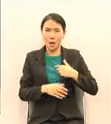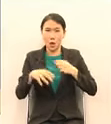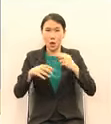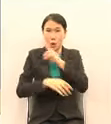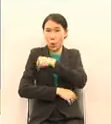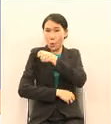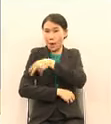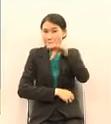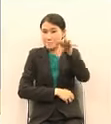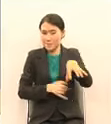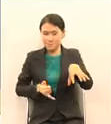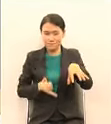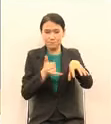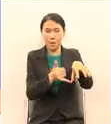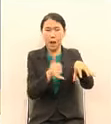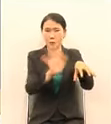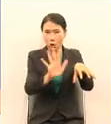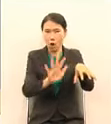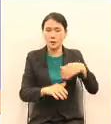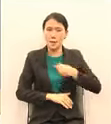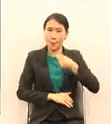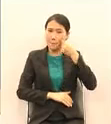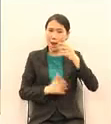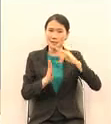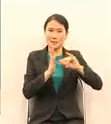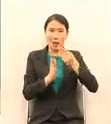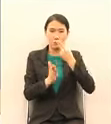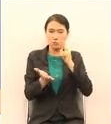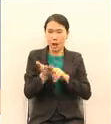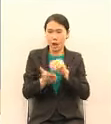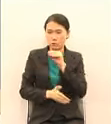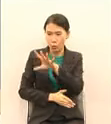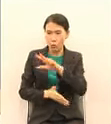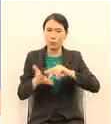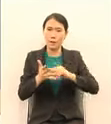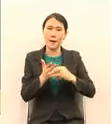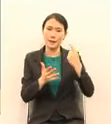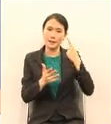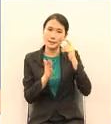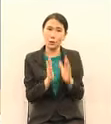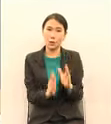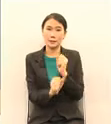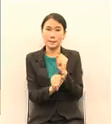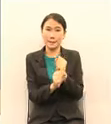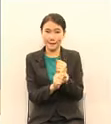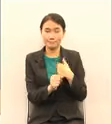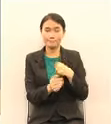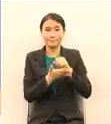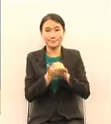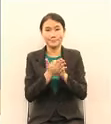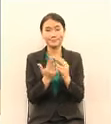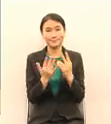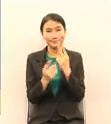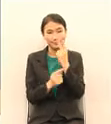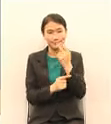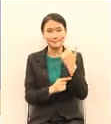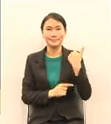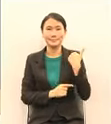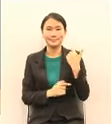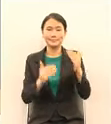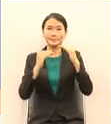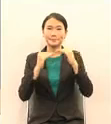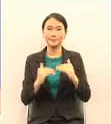วงนี้เจ้าหน้าที่เราจะได้เตรียมการเพื่อรองรับการให้บริการในส่วนอื่นๆนะครับรวมถึงการ